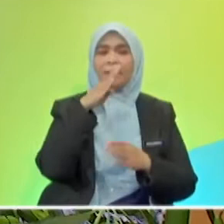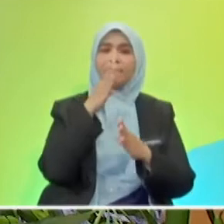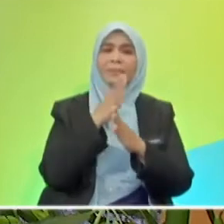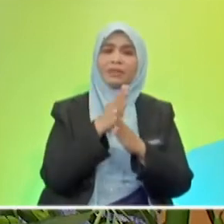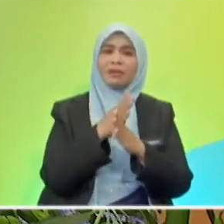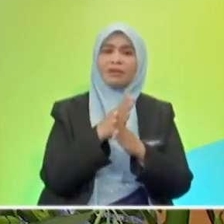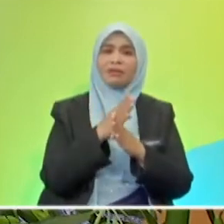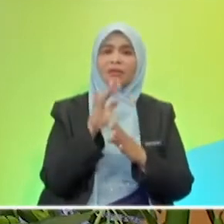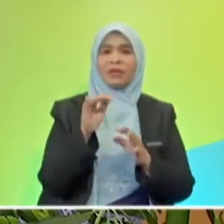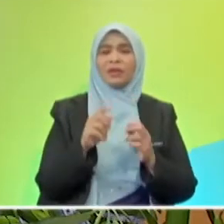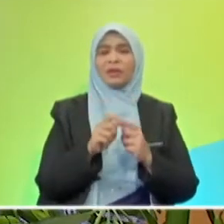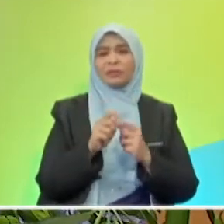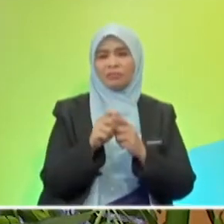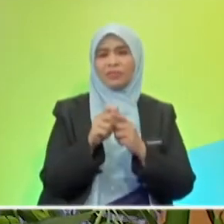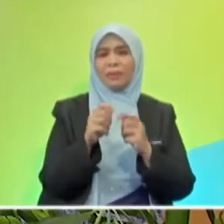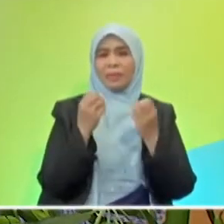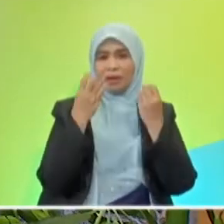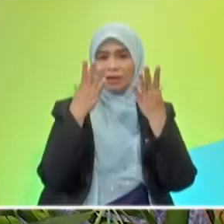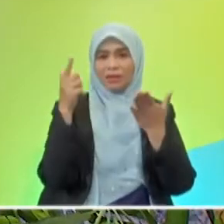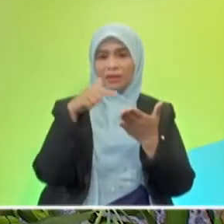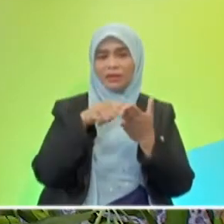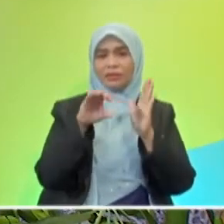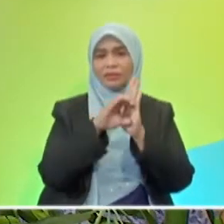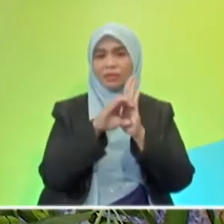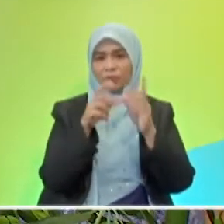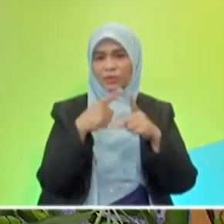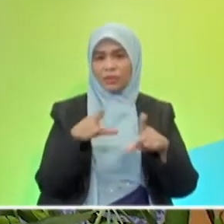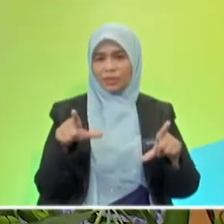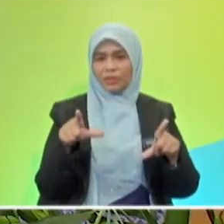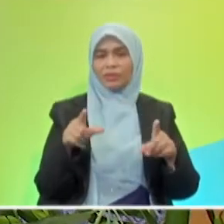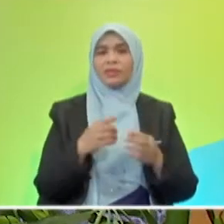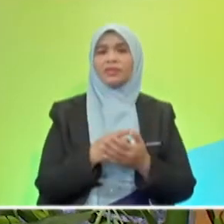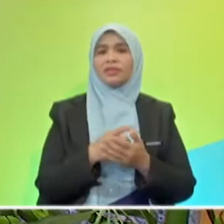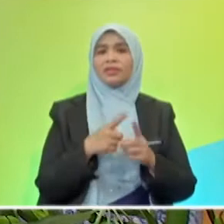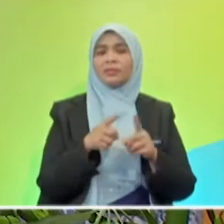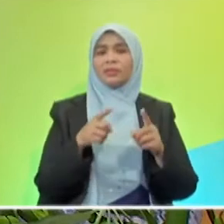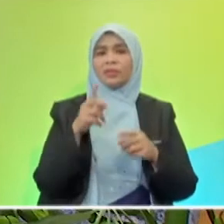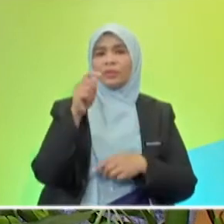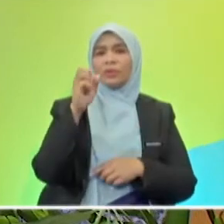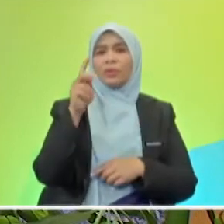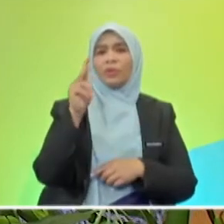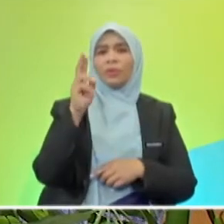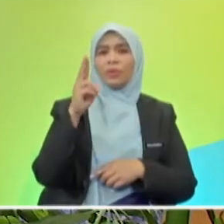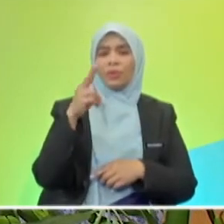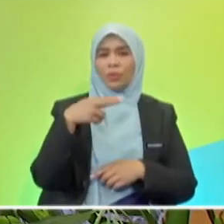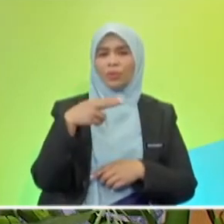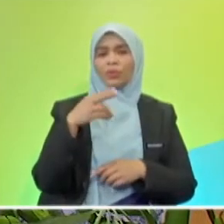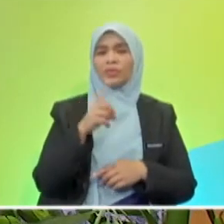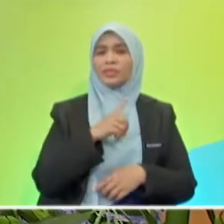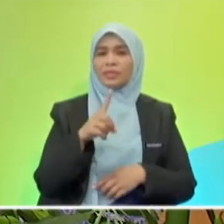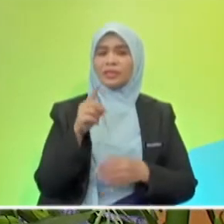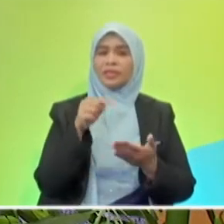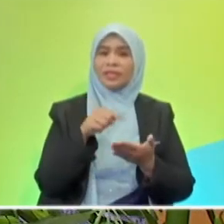file-nya lagi contoh-contoh lain key dan Nusantara se-ah tokoh-tokoh Islami detak lari jauh daripada kita dalam